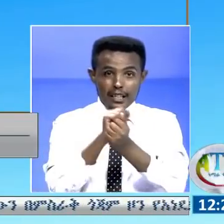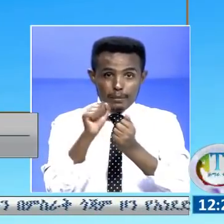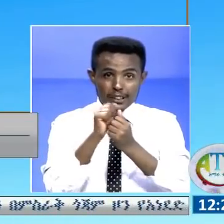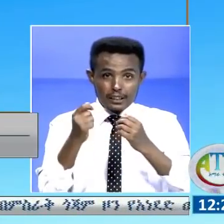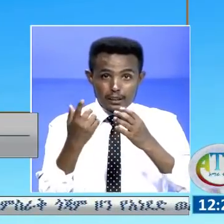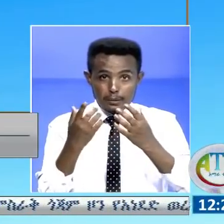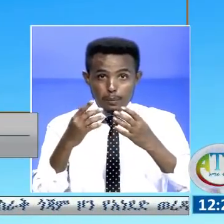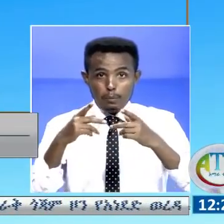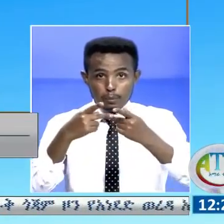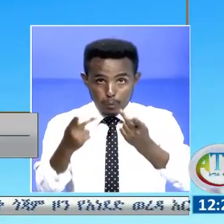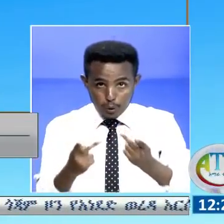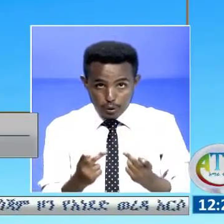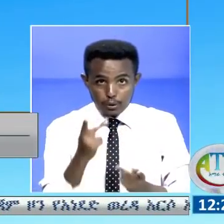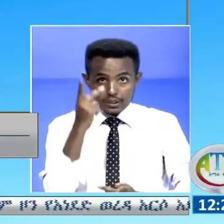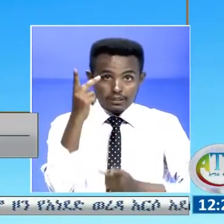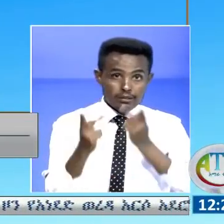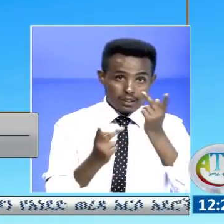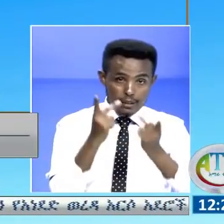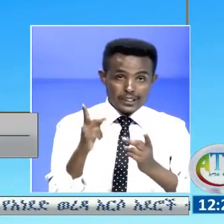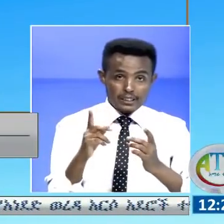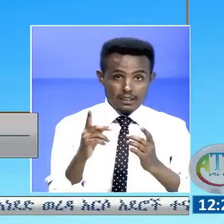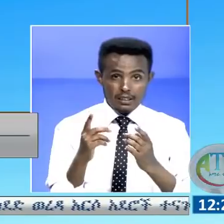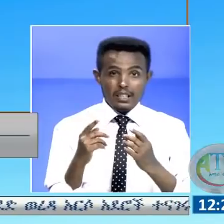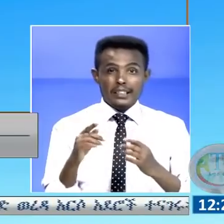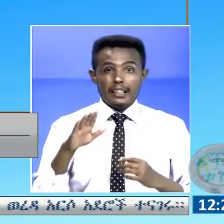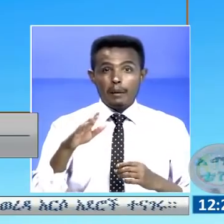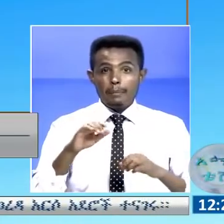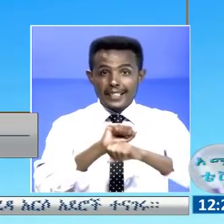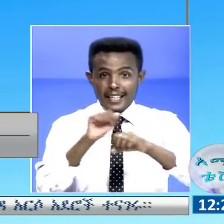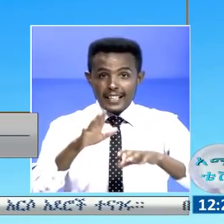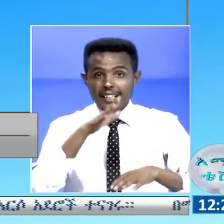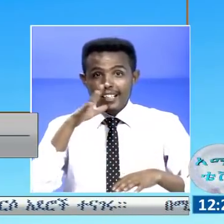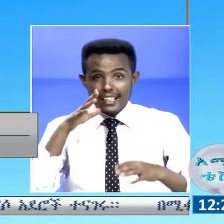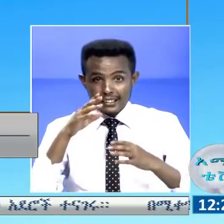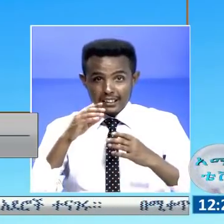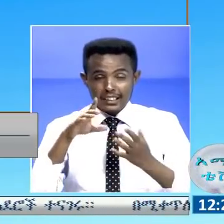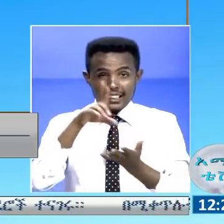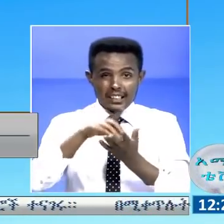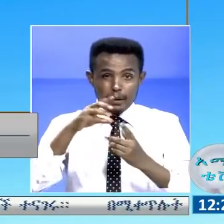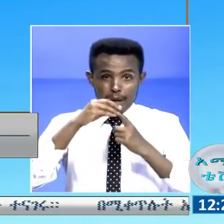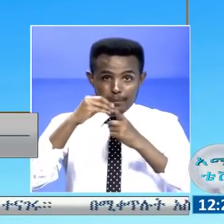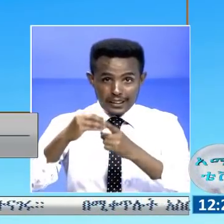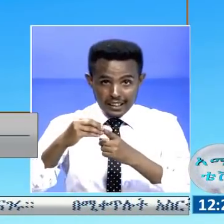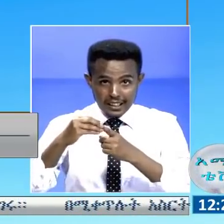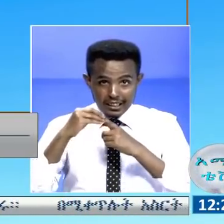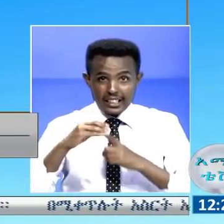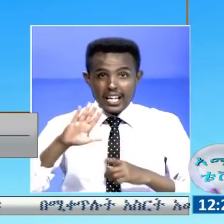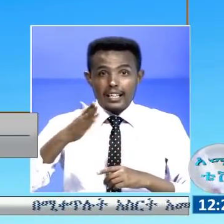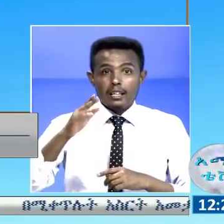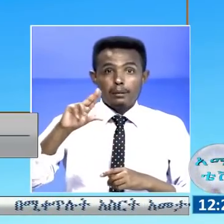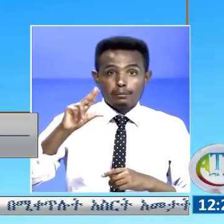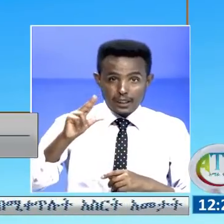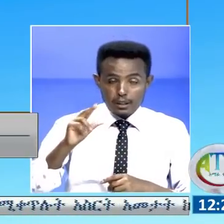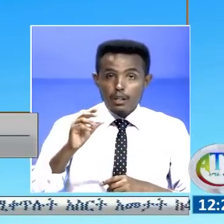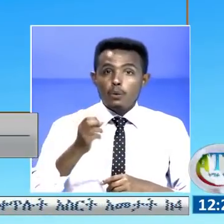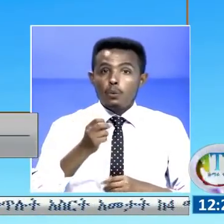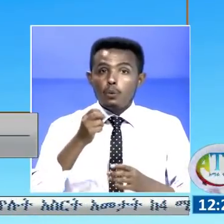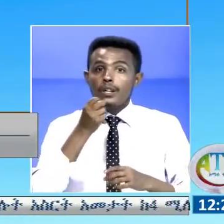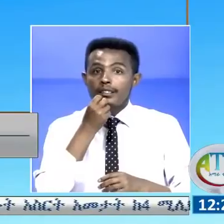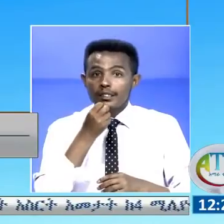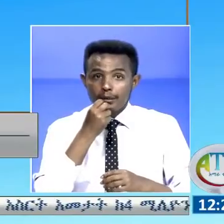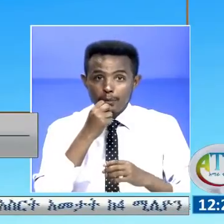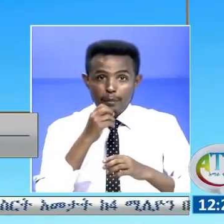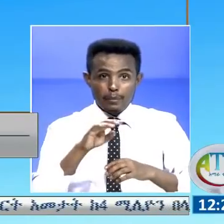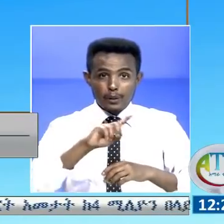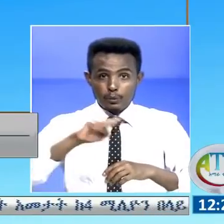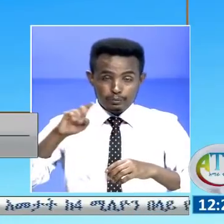የተደመሰሰባቸውን ምሽጎች ቦታቸው ድረስ ሄጄ ተመልክቻለሁ። ከምድረገነት ከተማ በቅርብ ርቀት ከሚገኘው የአንገረ ወንዝ በመቶ